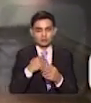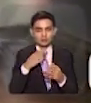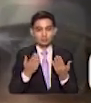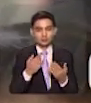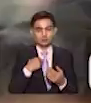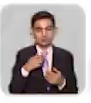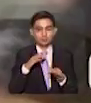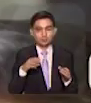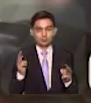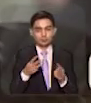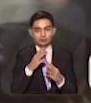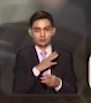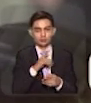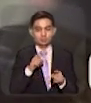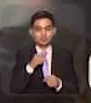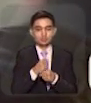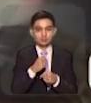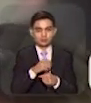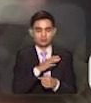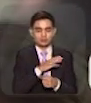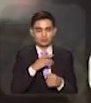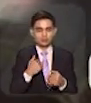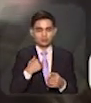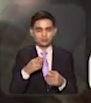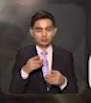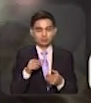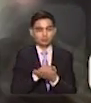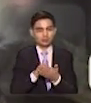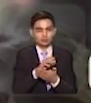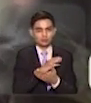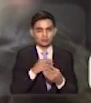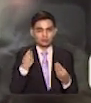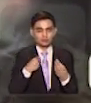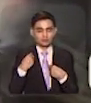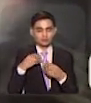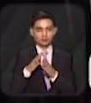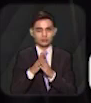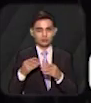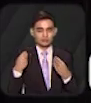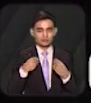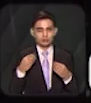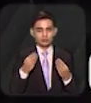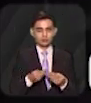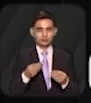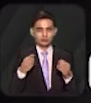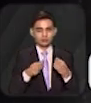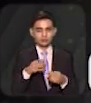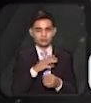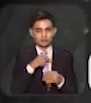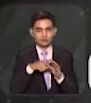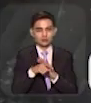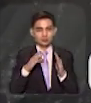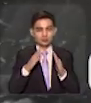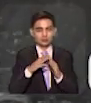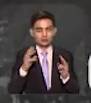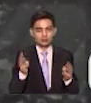үш балам. Ештеме қалған жоқ, міне бәрін сұрап-сұрап келдік киімдерін. Қызыл жалын міне мына бөлмеден